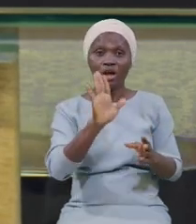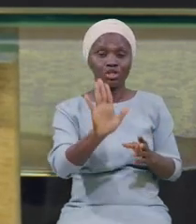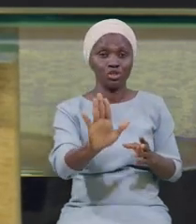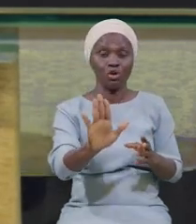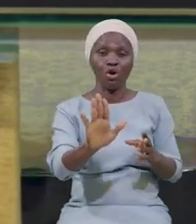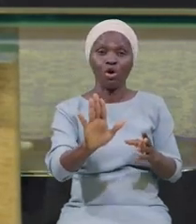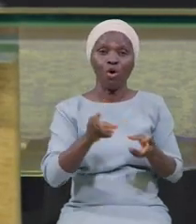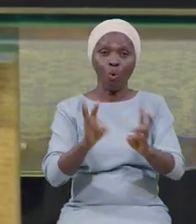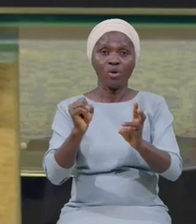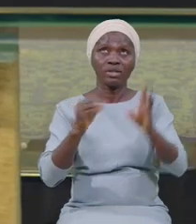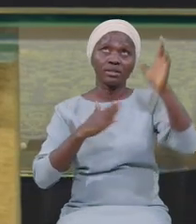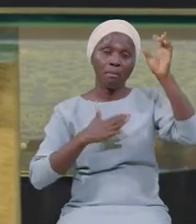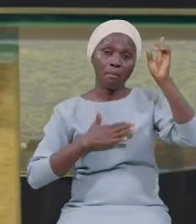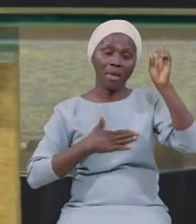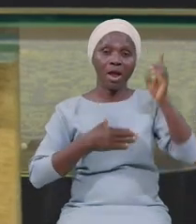voix, dit l'Éternel.